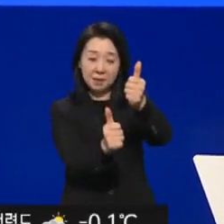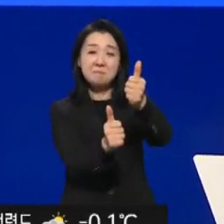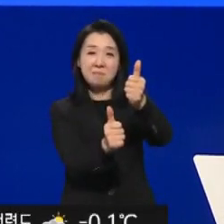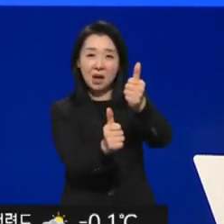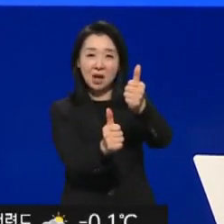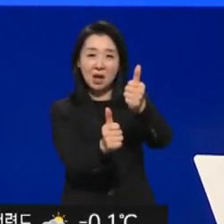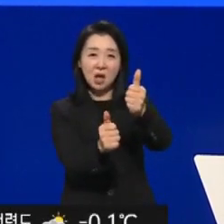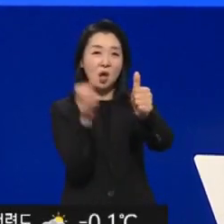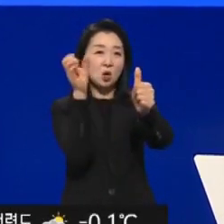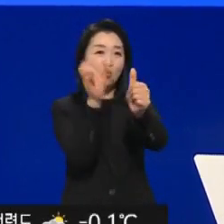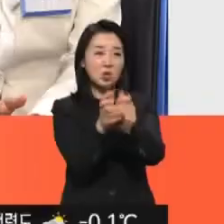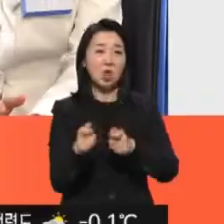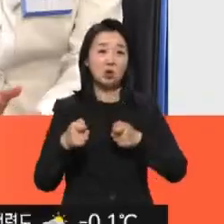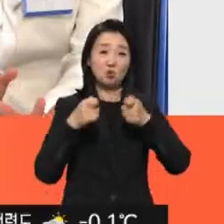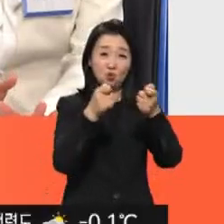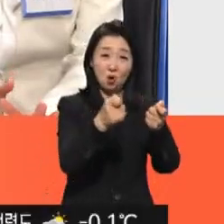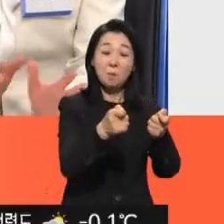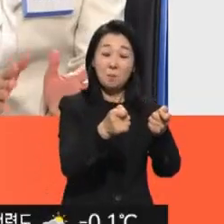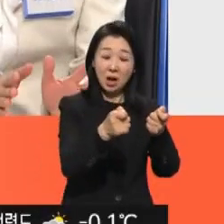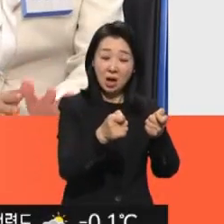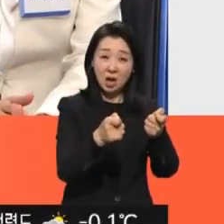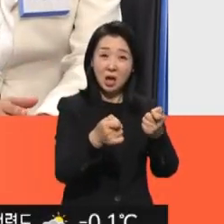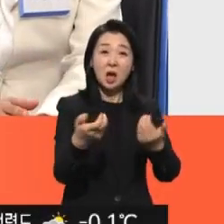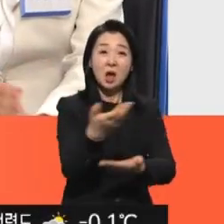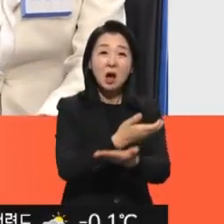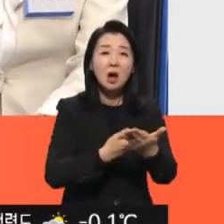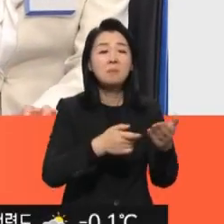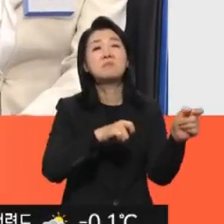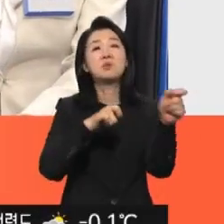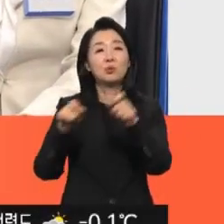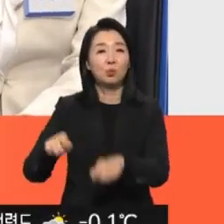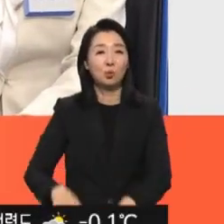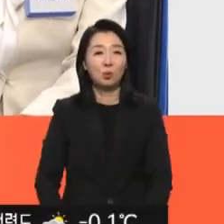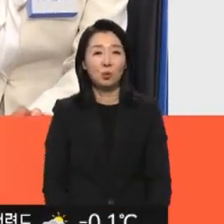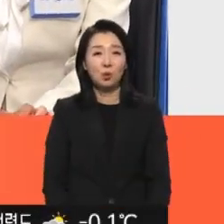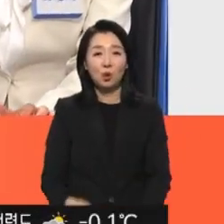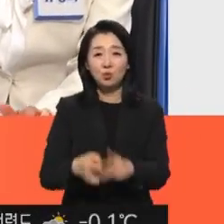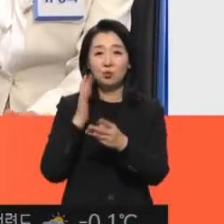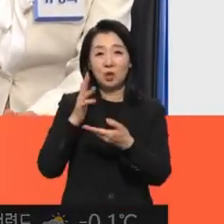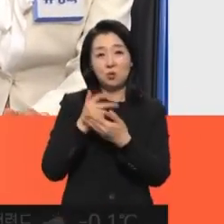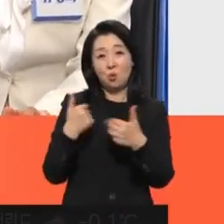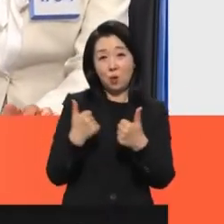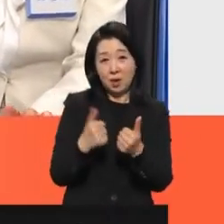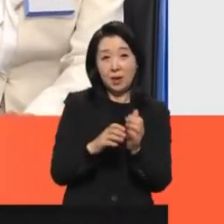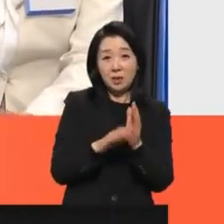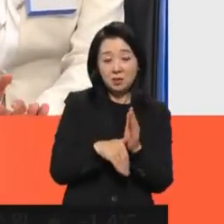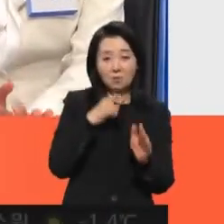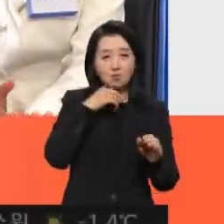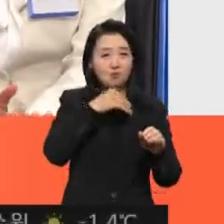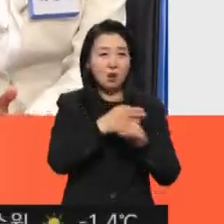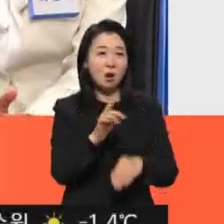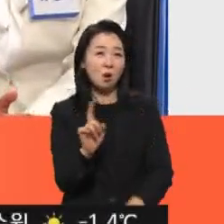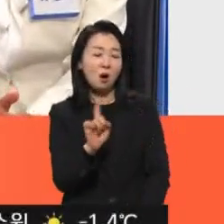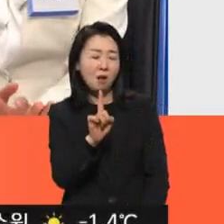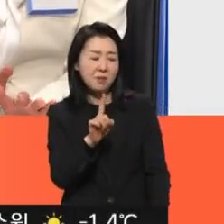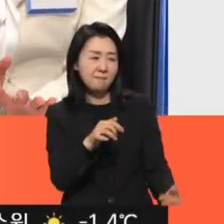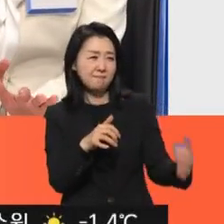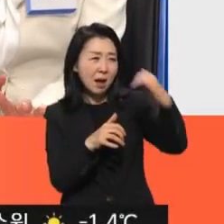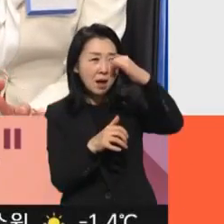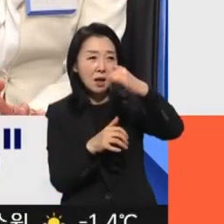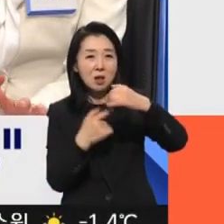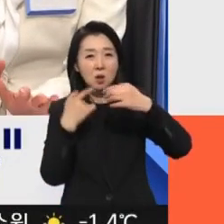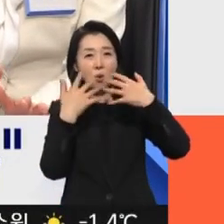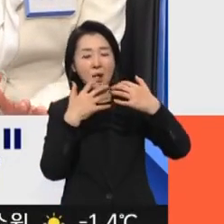국가균형발전위원장 등에 대한 위촉장 수여식 겸 오찬 미뤘다고 하는데요. 윤 대통령은 회의를 주재하면서 북한의 어떠한 도발에도